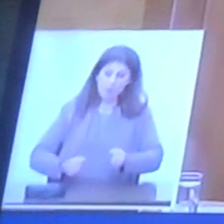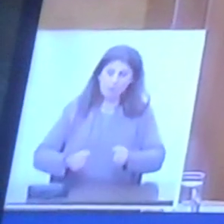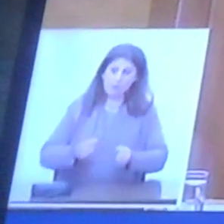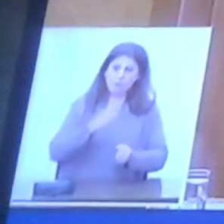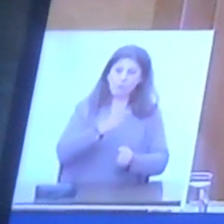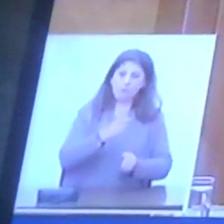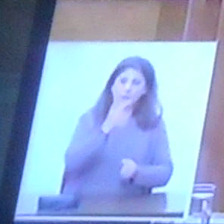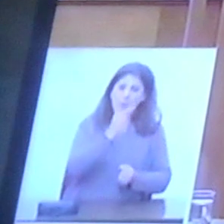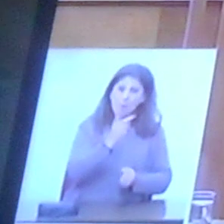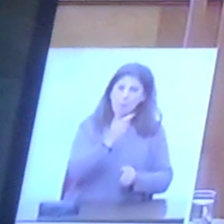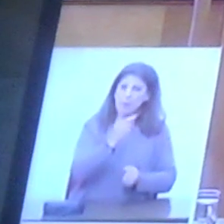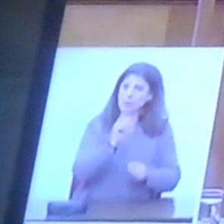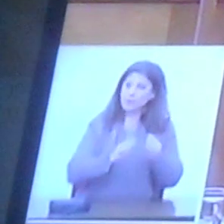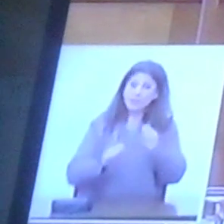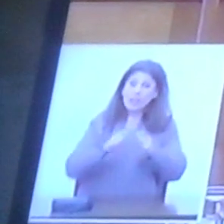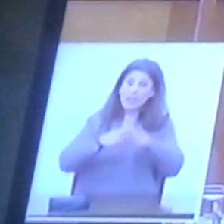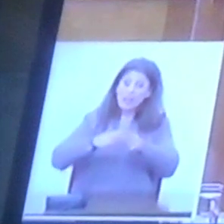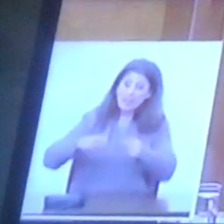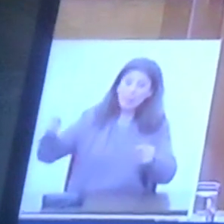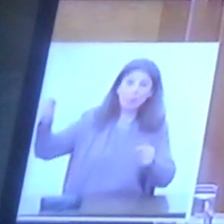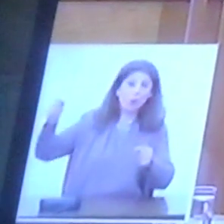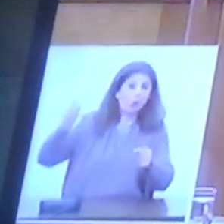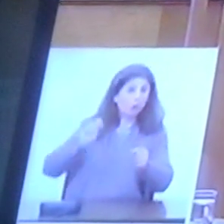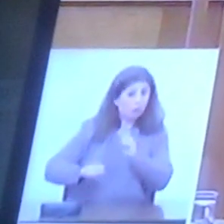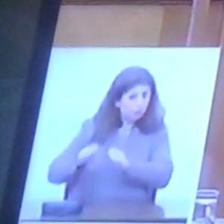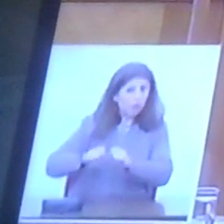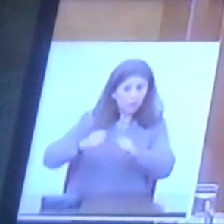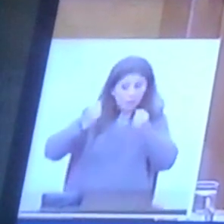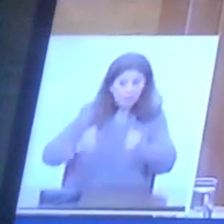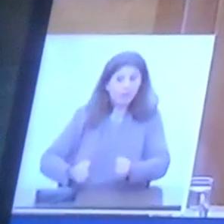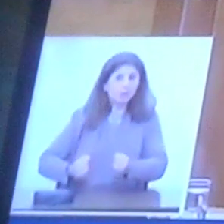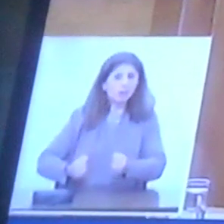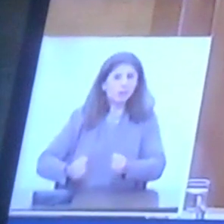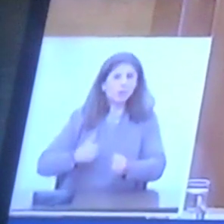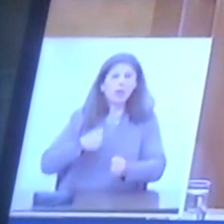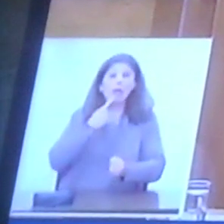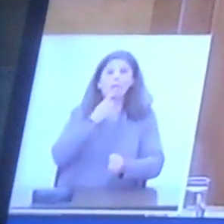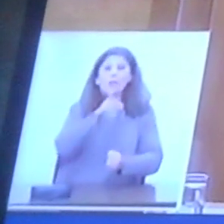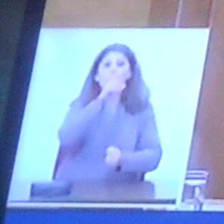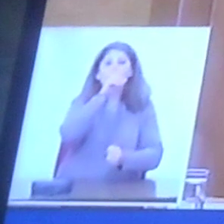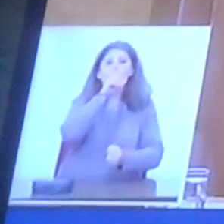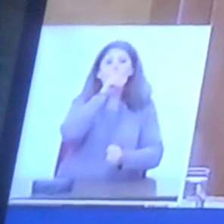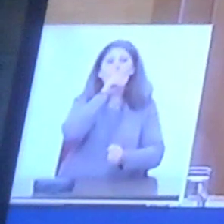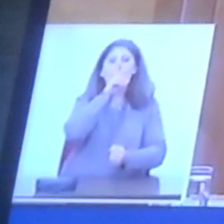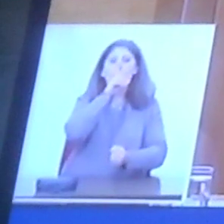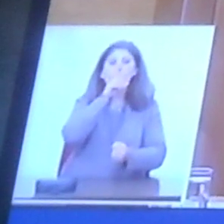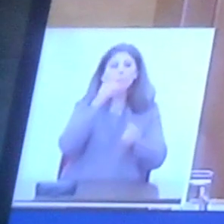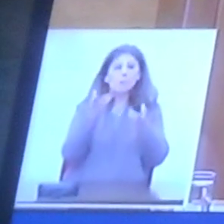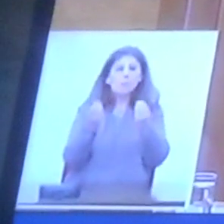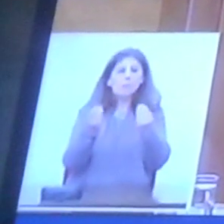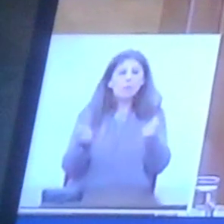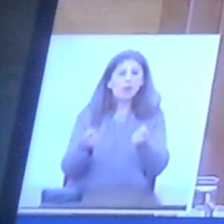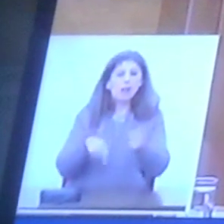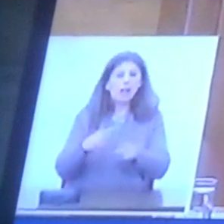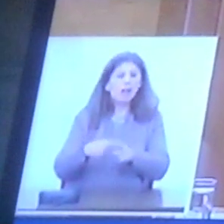Ραντάρ. Στείλουν στην Κύπρο μας. Και δεν μιλάει κανείς στην Ελλάδα. Κανένας βουλευτής, κανένα κόμμα δεν λέει τίποτα για όλα αυτά που γίνονται. Και η Ελλάδα τι